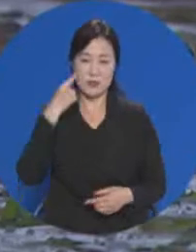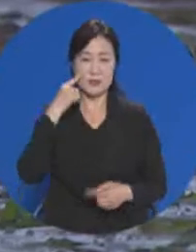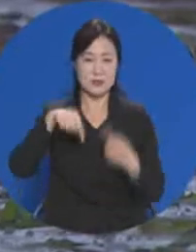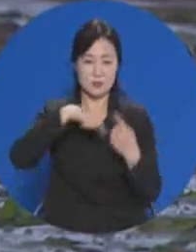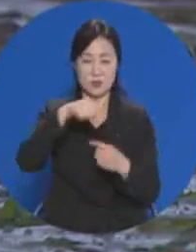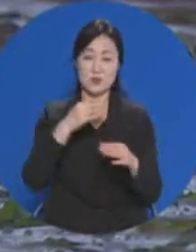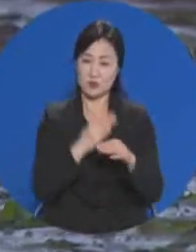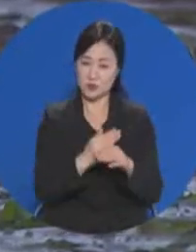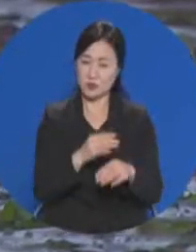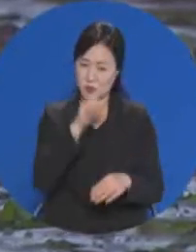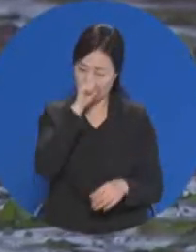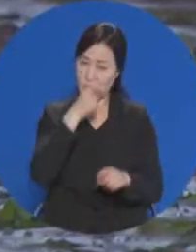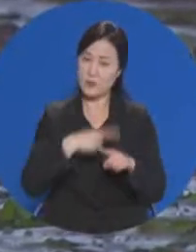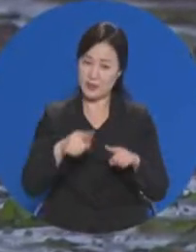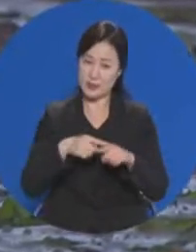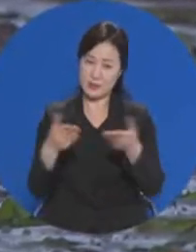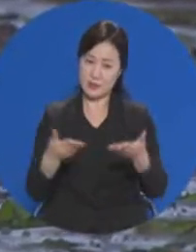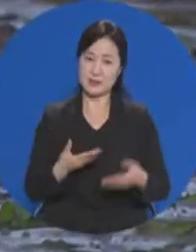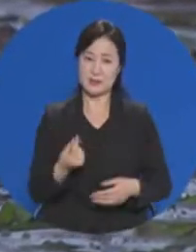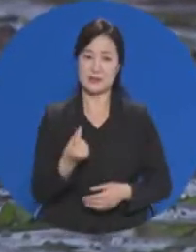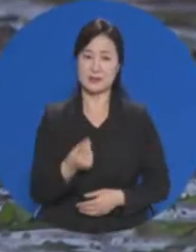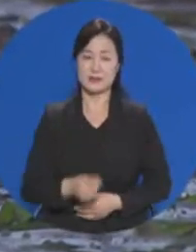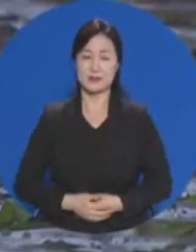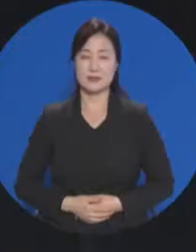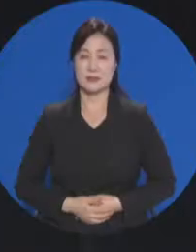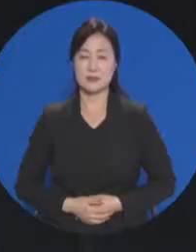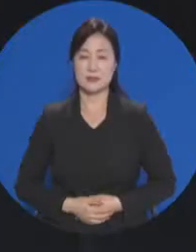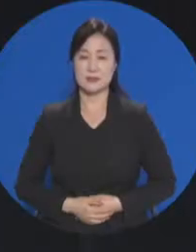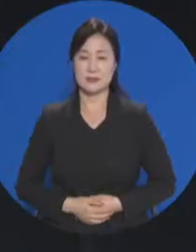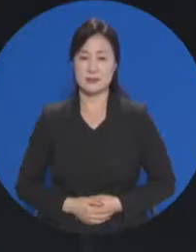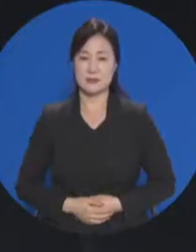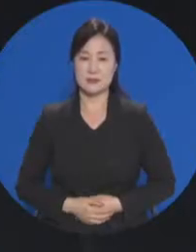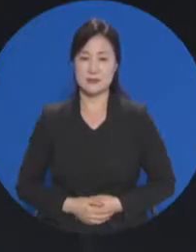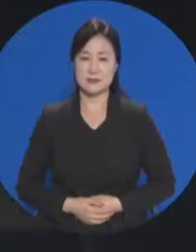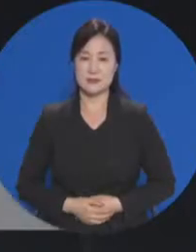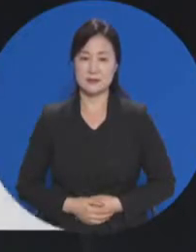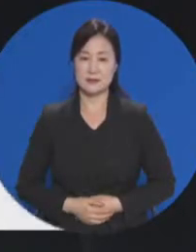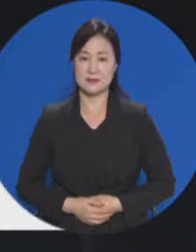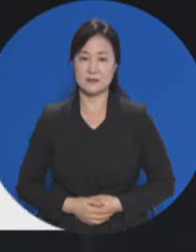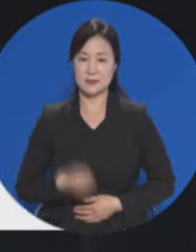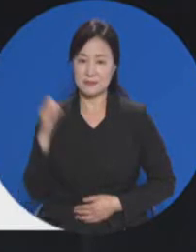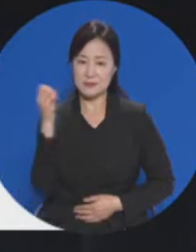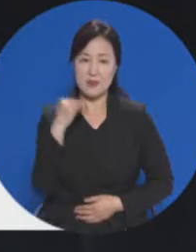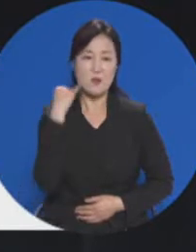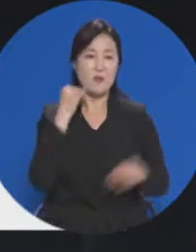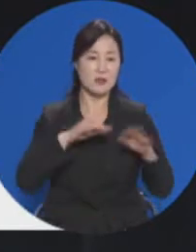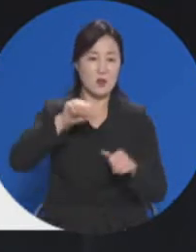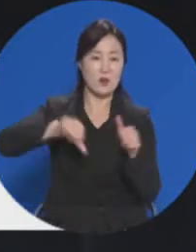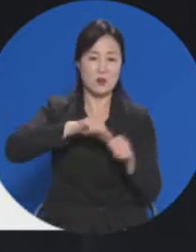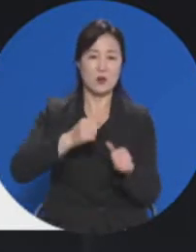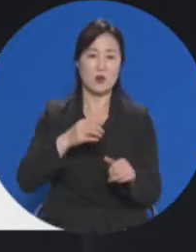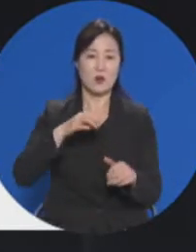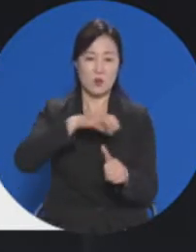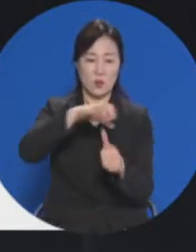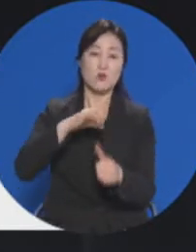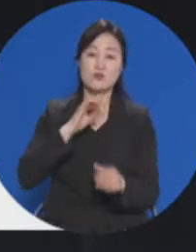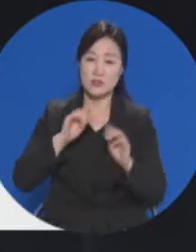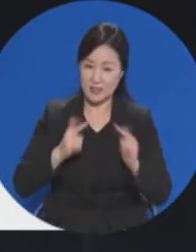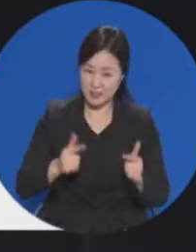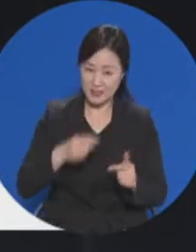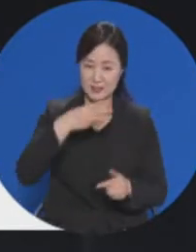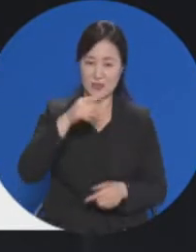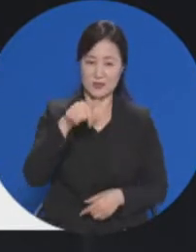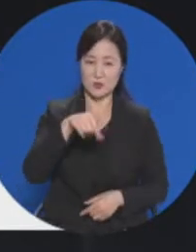좋은 평가를 받을 수 있을 것으로 기대하고 있습니다. 단순히 해양 환경을 보호하는 것뿐만 아니라 탄소